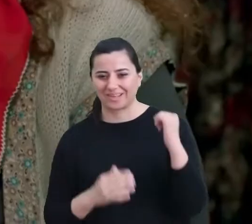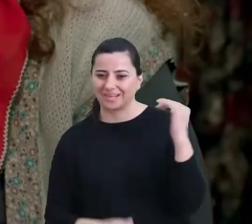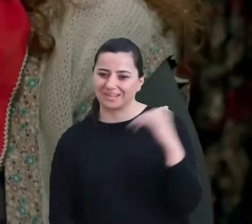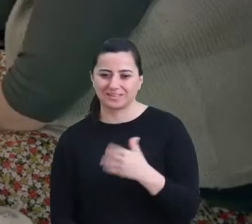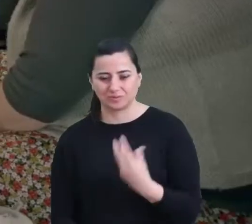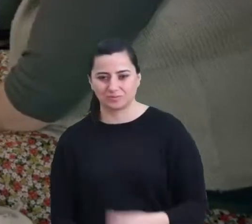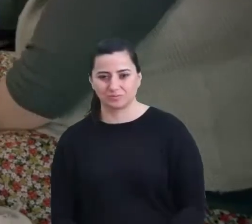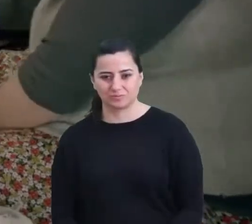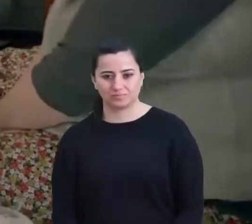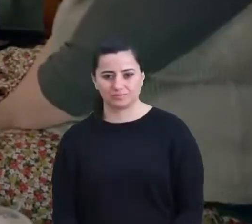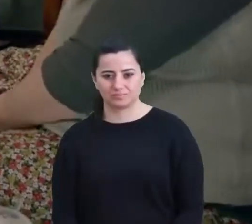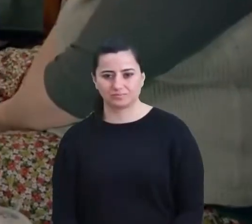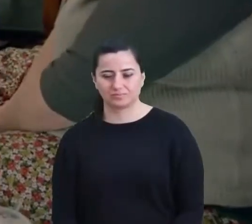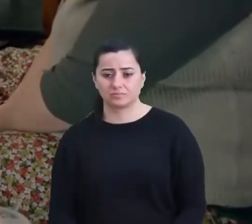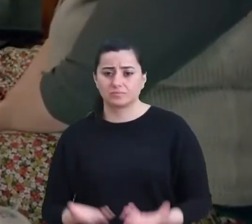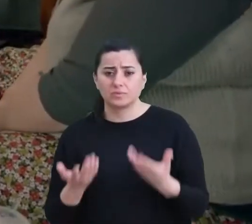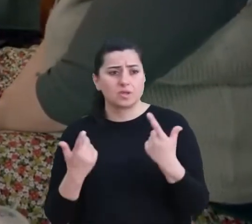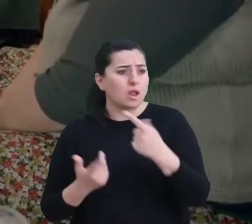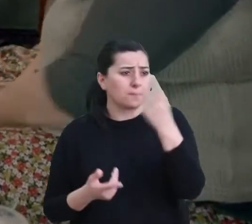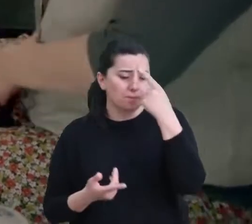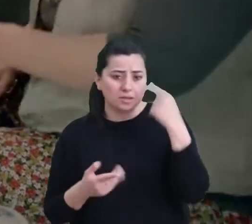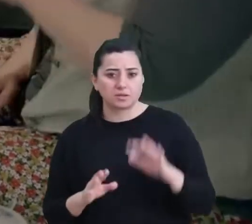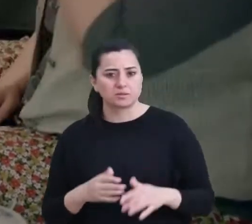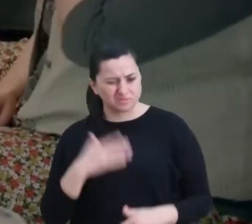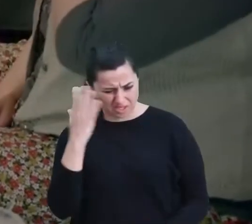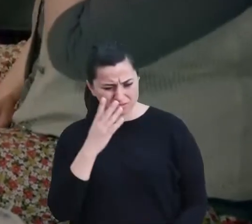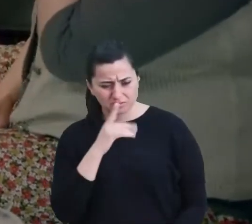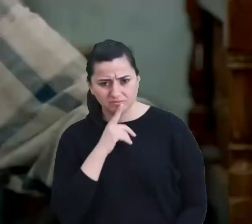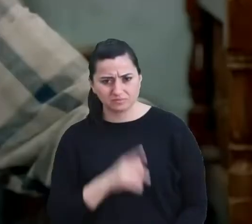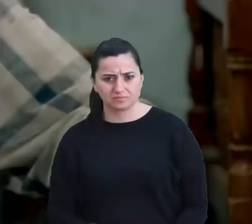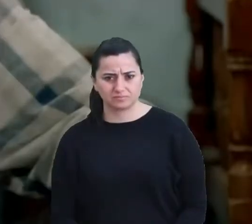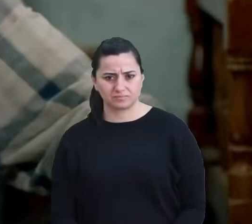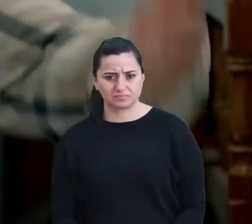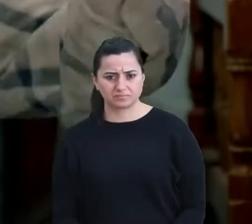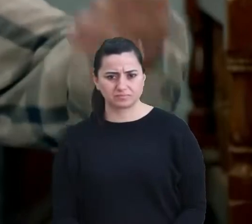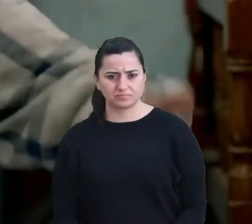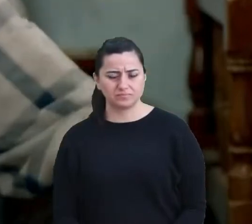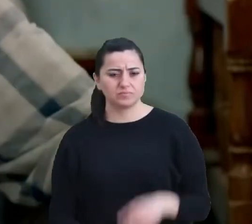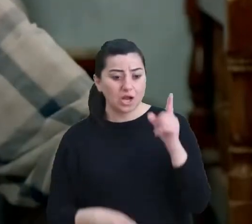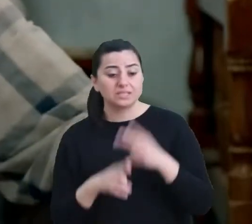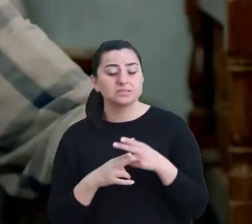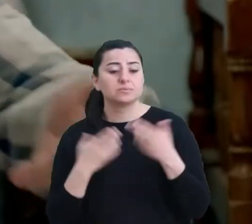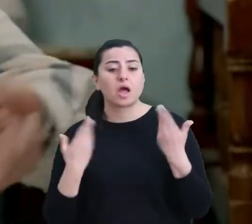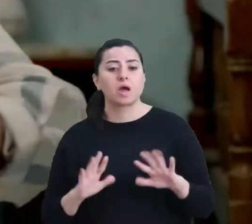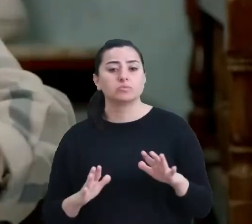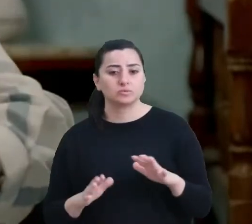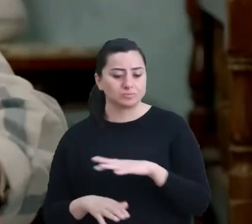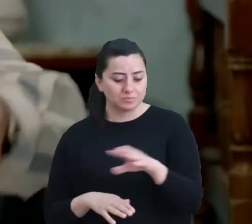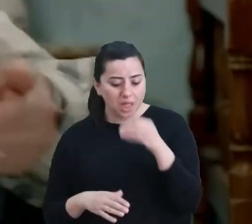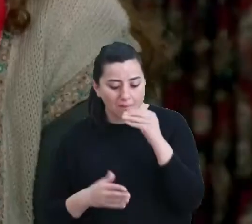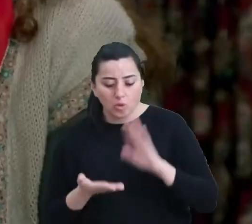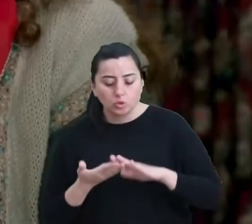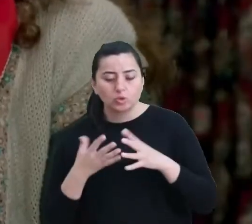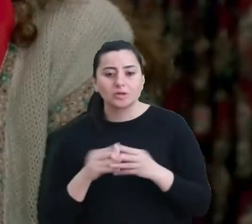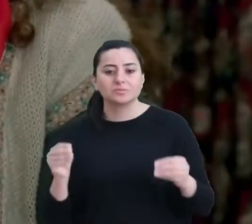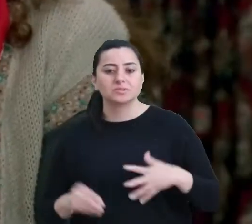gelse. Ha? Ne adı kaldı belli değil çocuğum. Dayık! Korkuyla irkildi. Adını alma! Sofranın bereketi